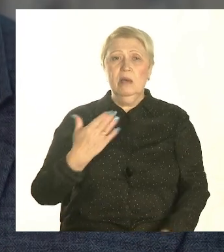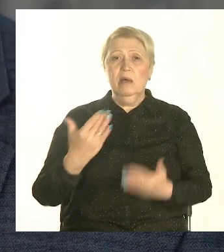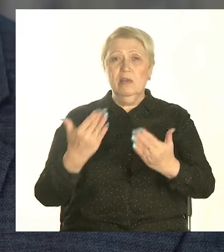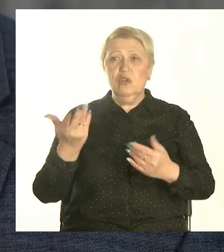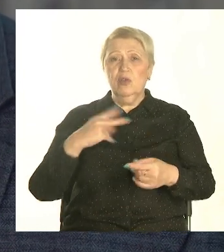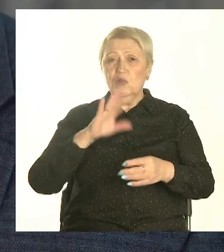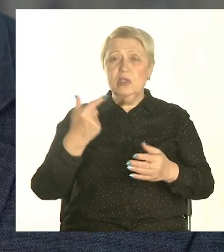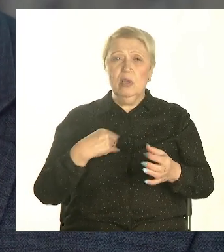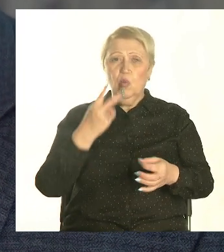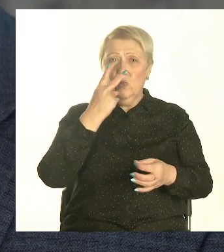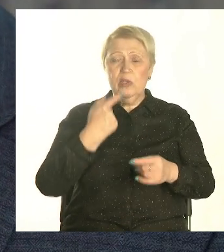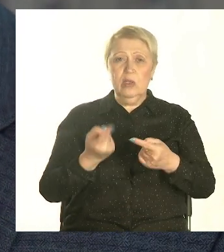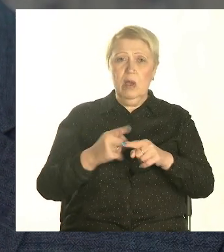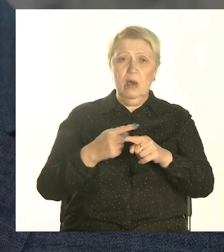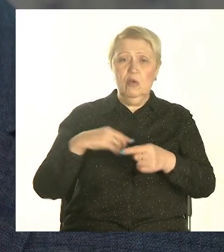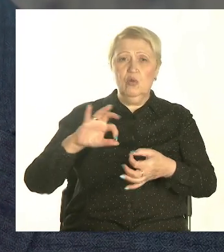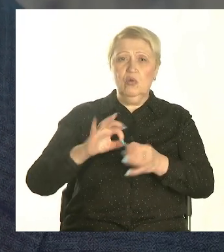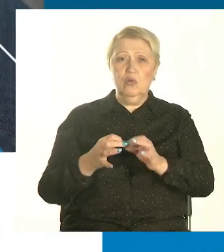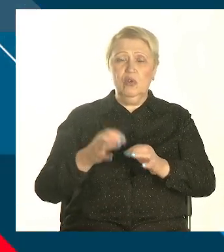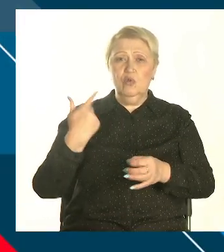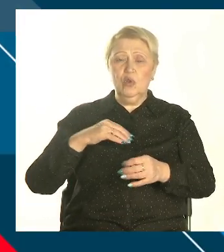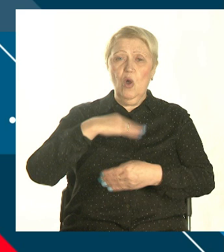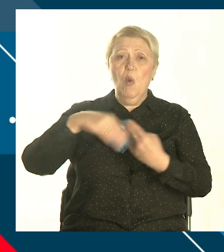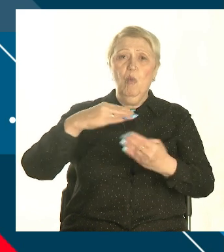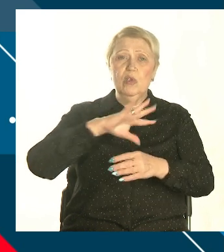всегда мусорные контейнеры завалены.